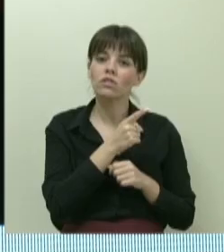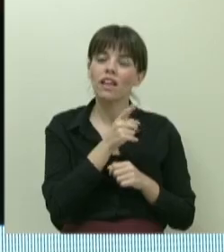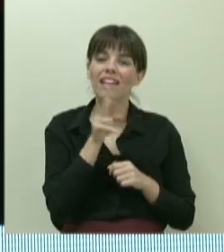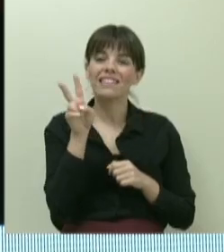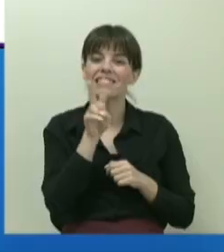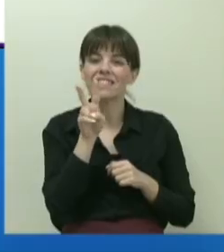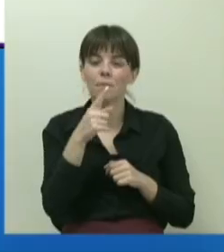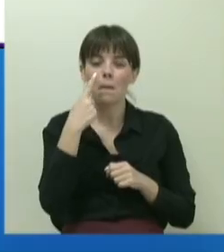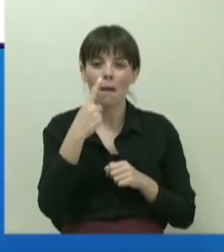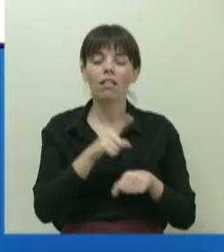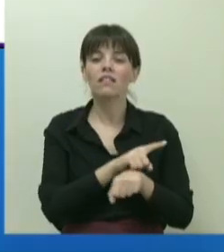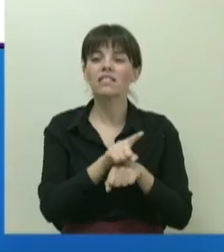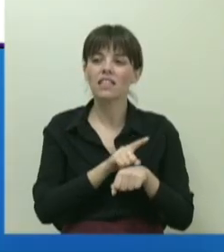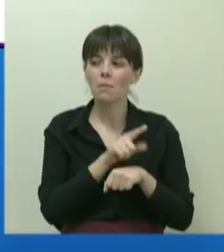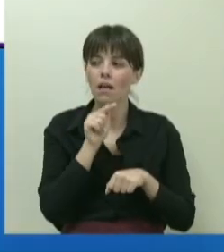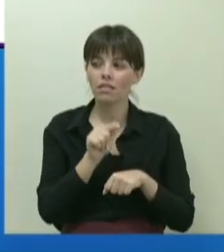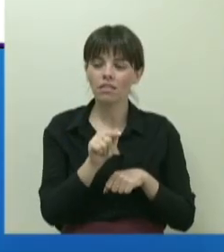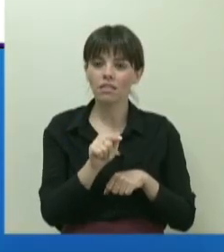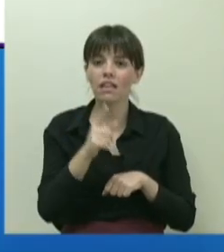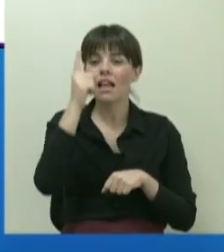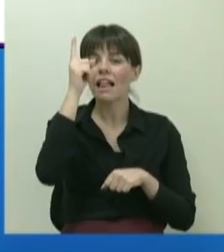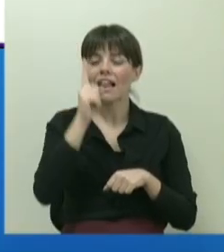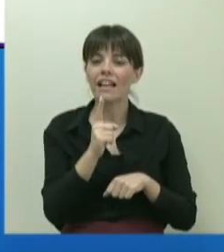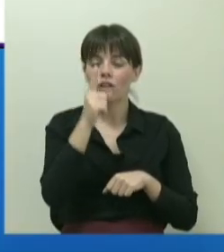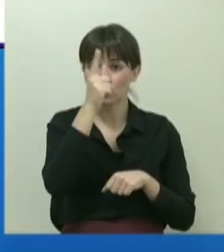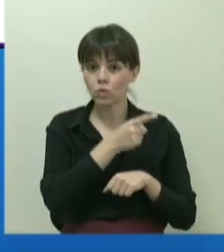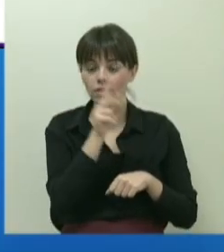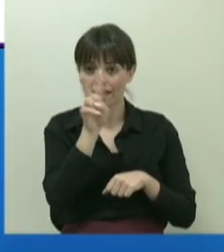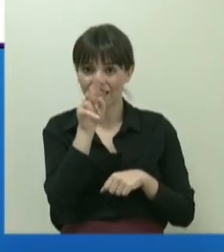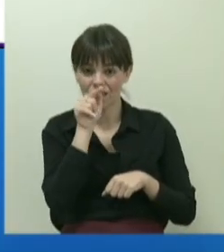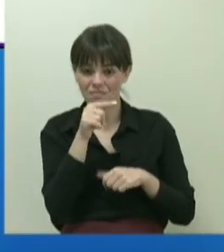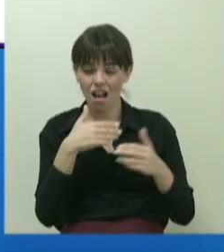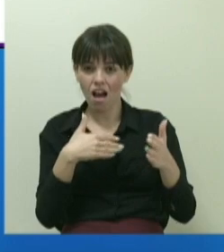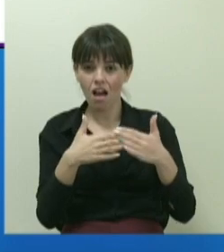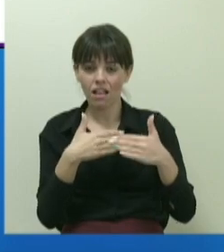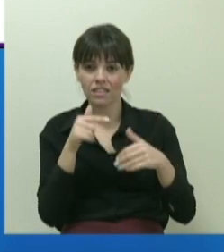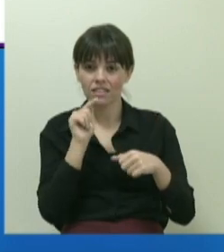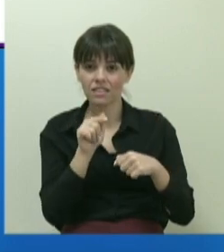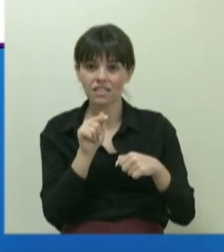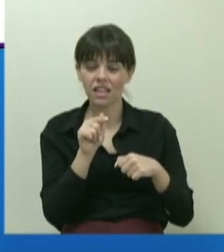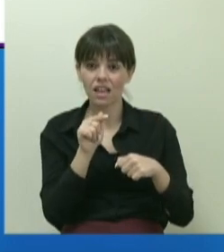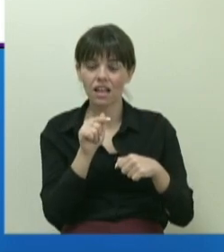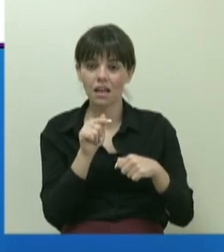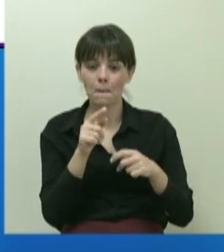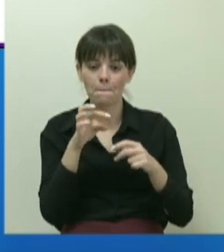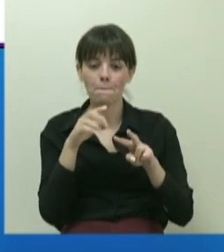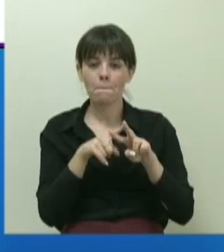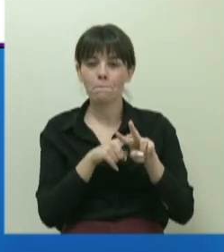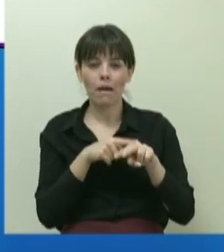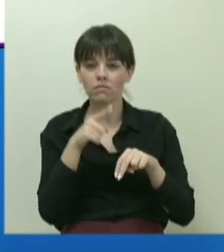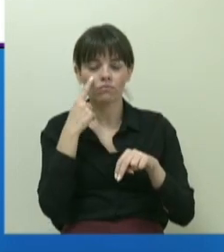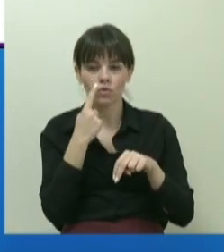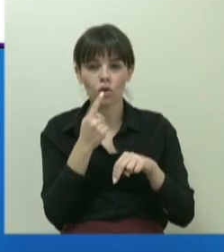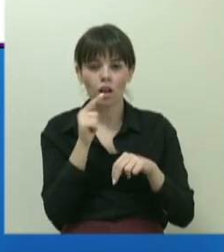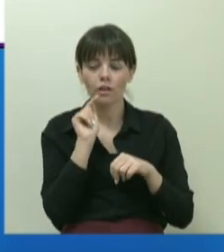%20'ye baktığınızda ilk %20 ile arasında payı